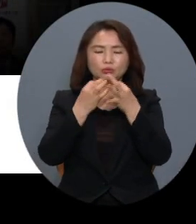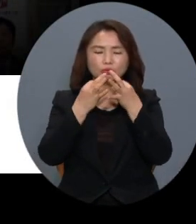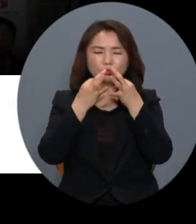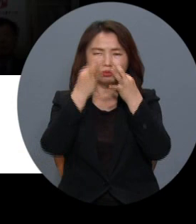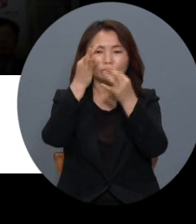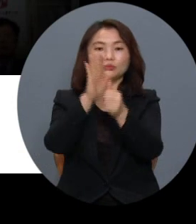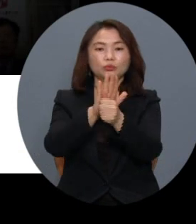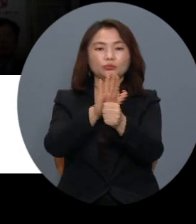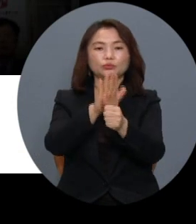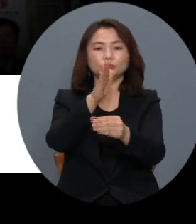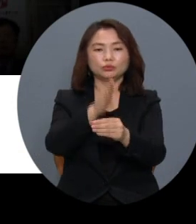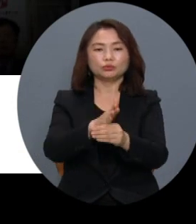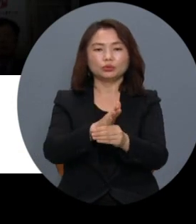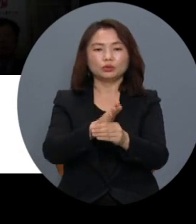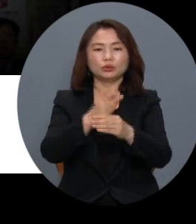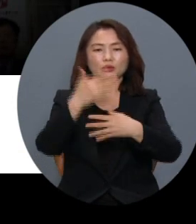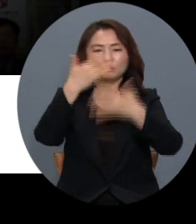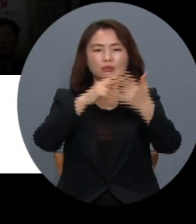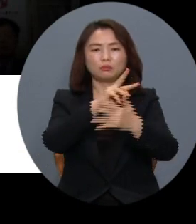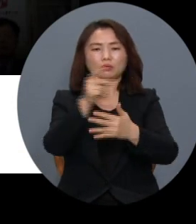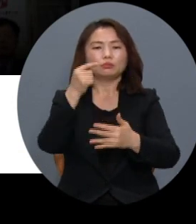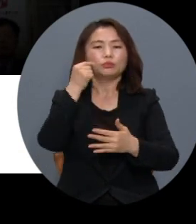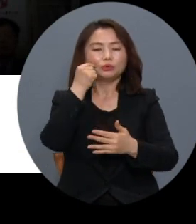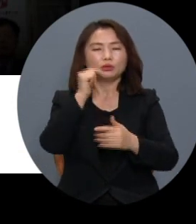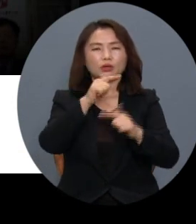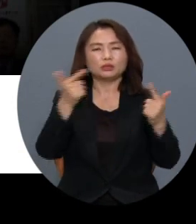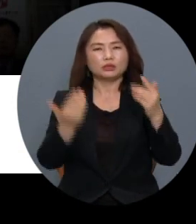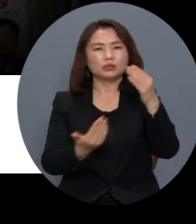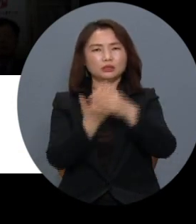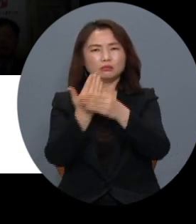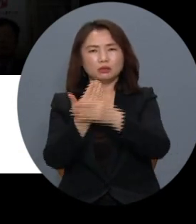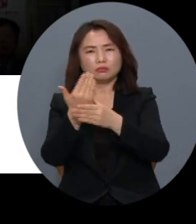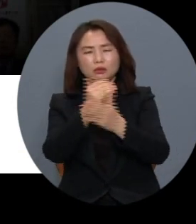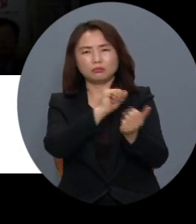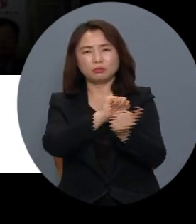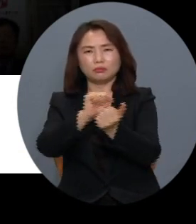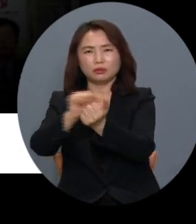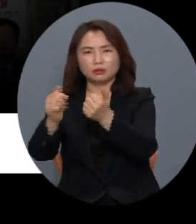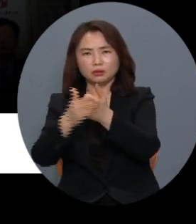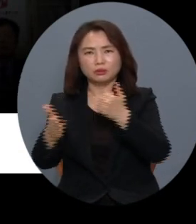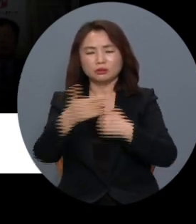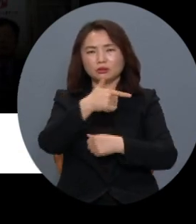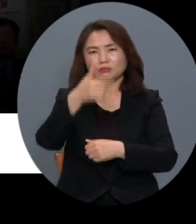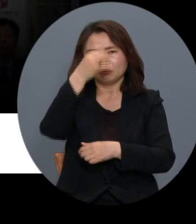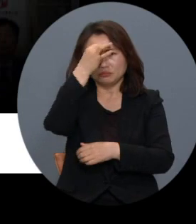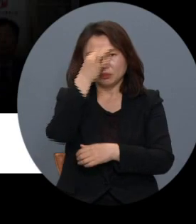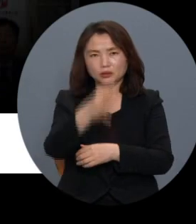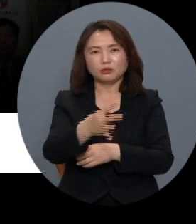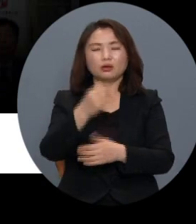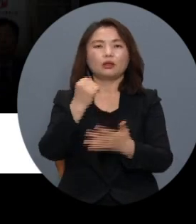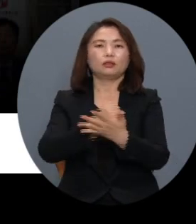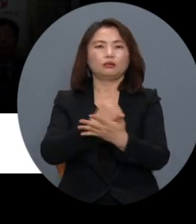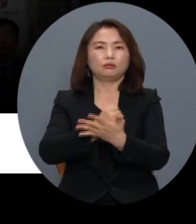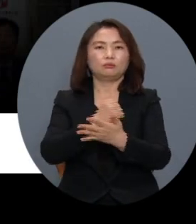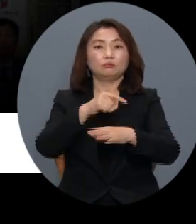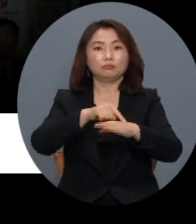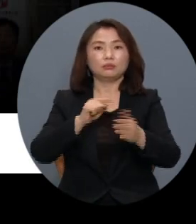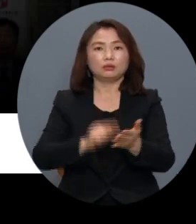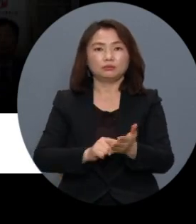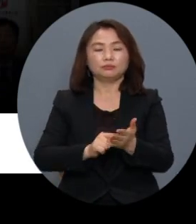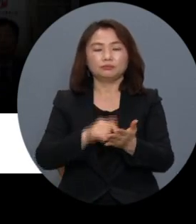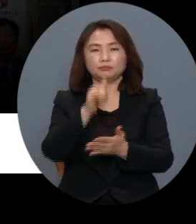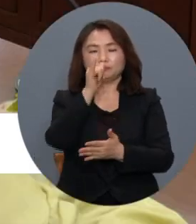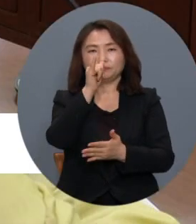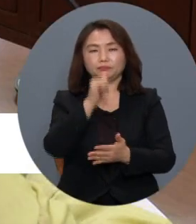돕고 있습니다. 전환하지 못하고 또 여러 일들이 일어나는 것을 보면 너무나 죄송하고 너무나 안타까운 마음들이